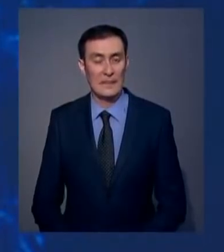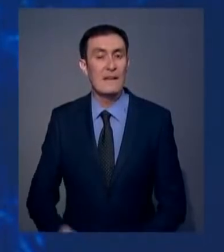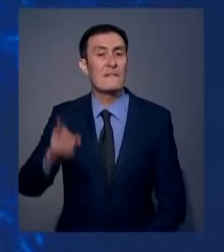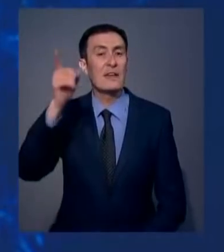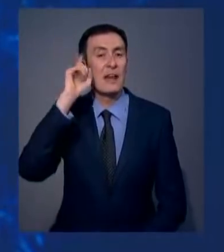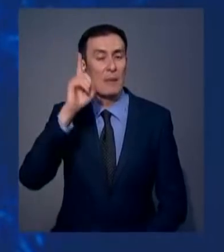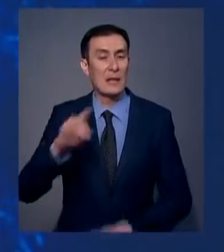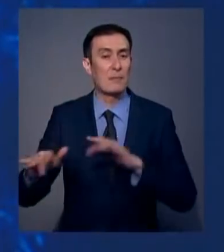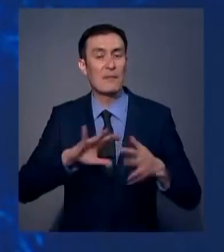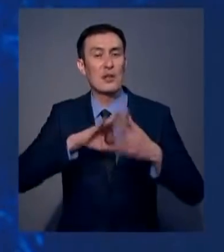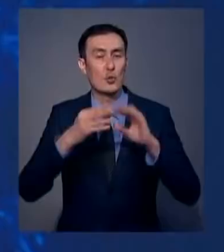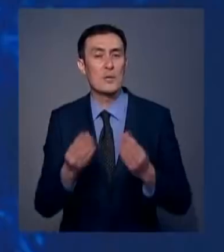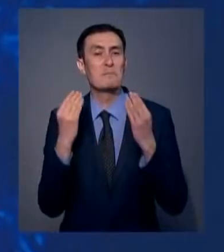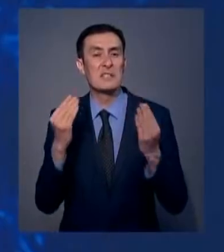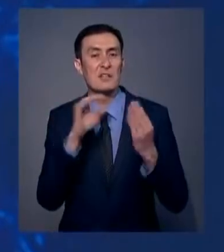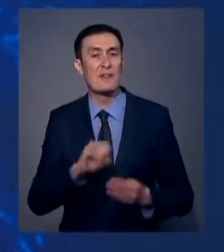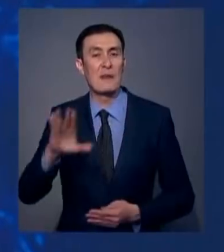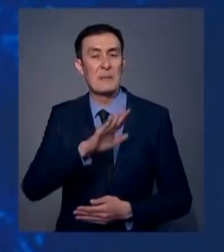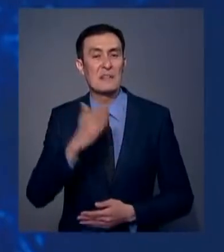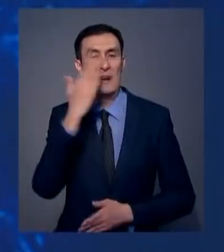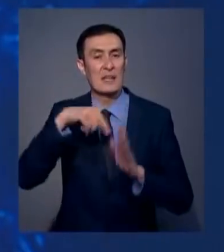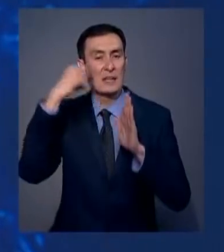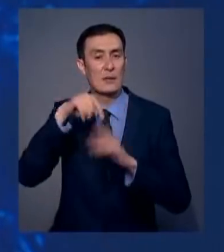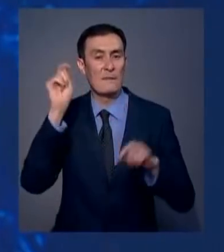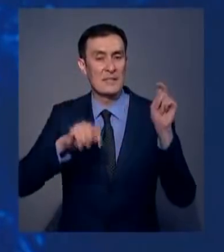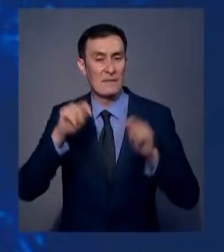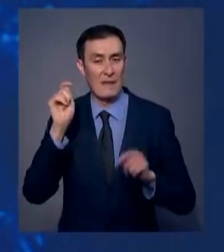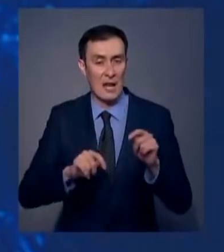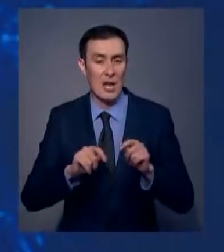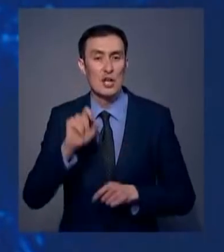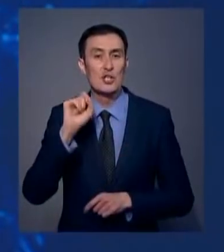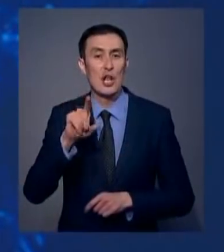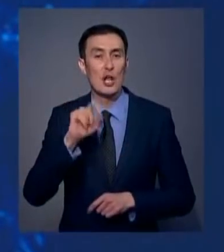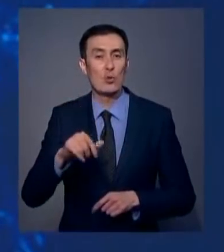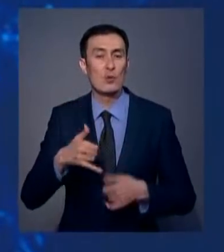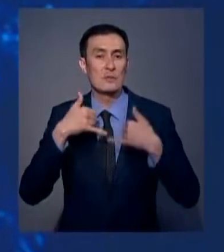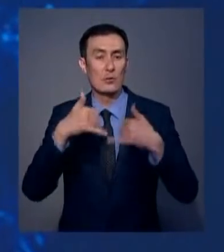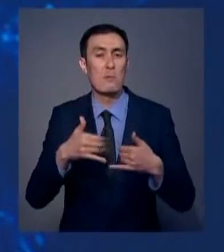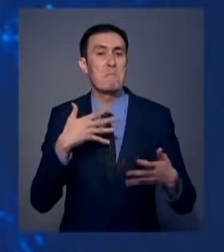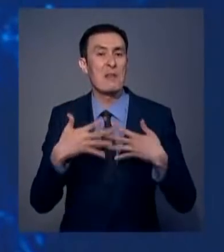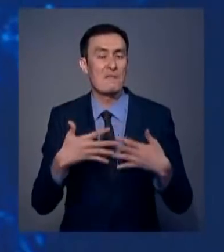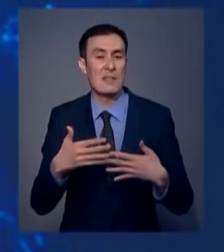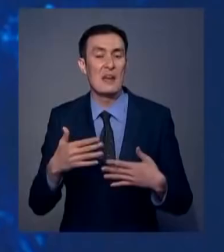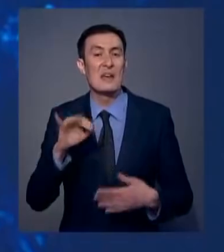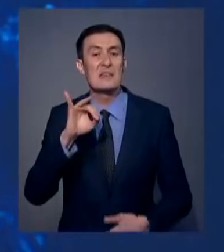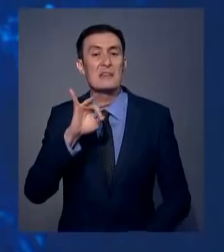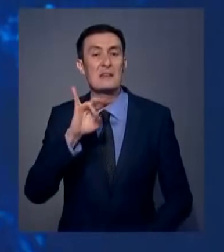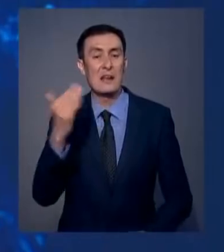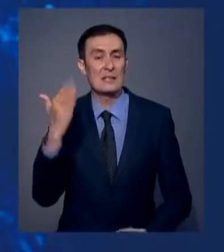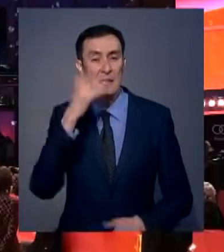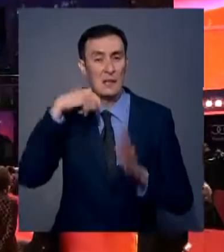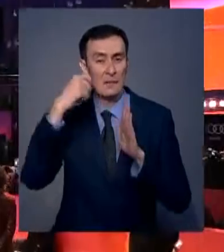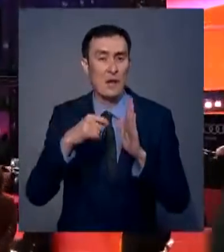В Германии подвели итоги престижного европейского кинофестиваля «Берлинале». «Золотого медведя» в этом году завоевала иранская картина